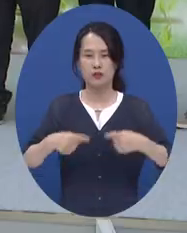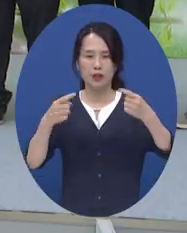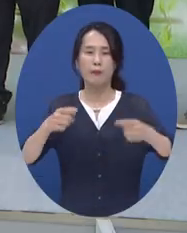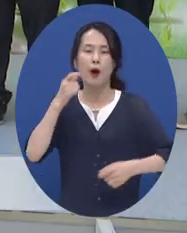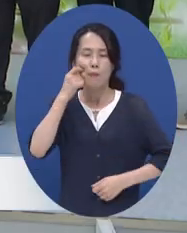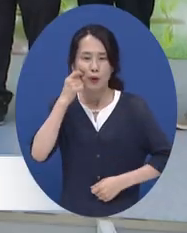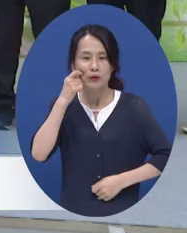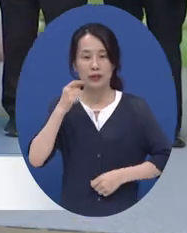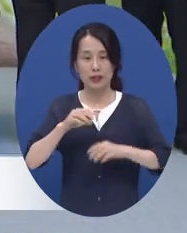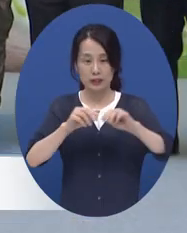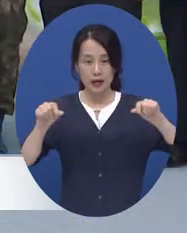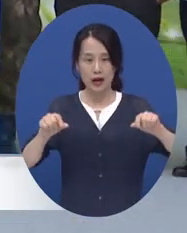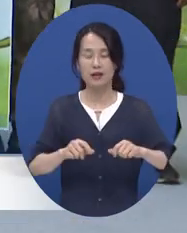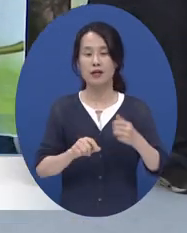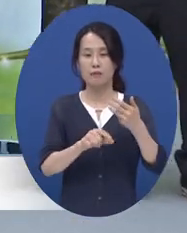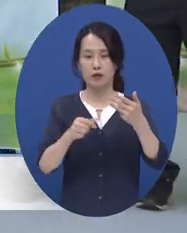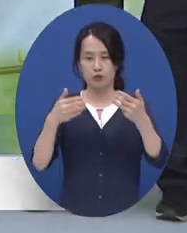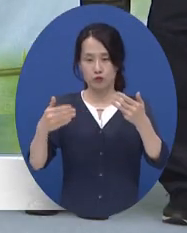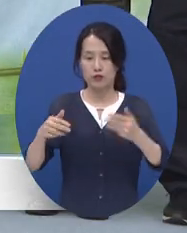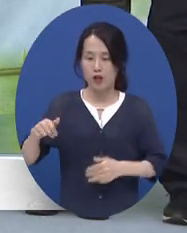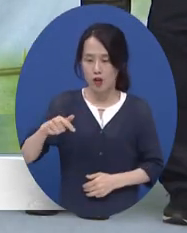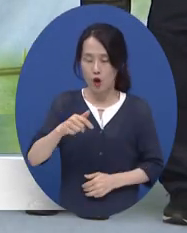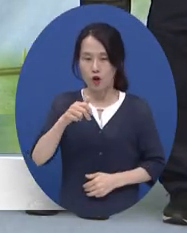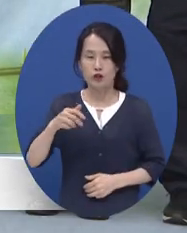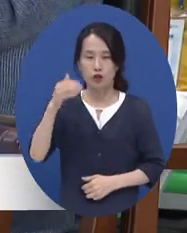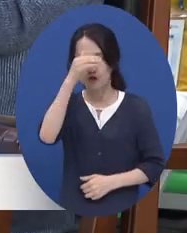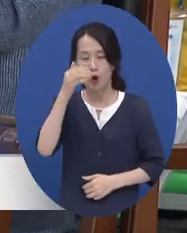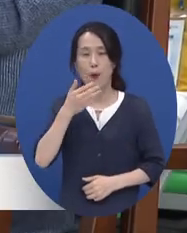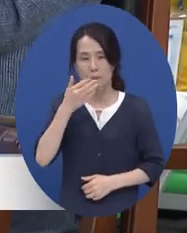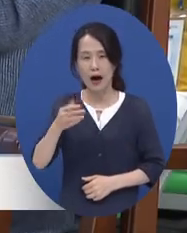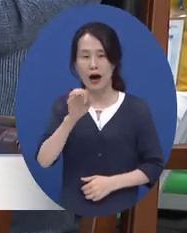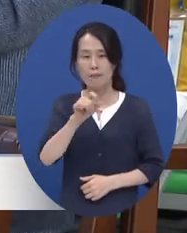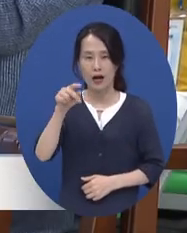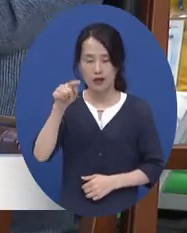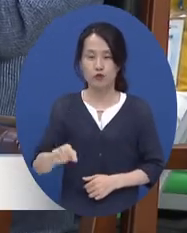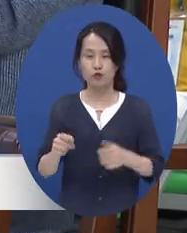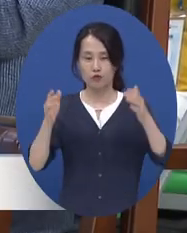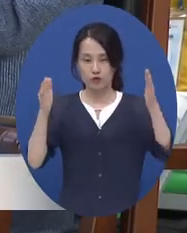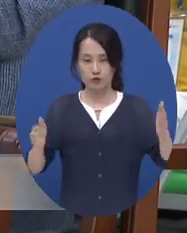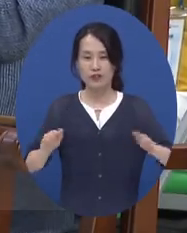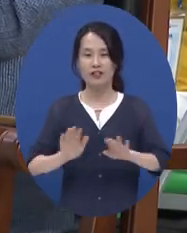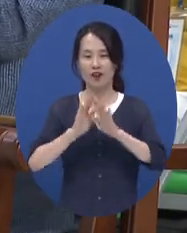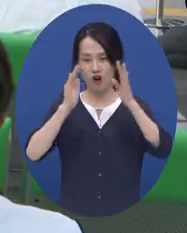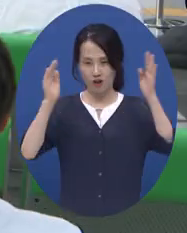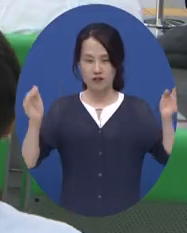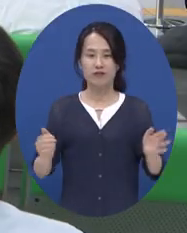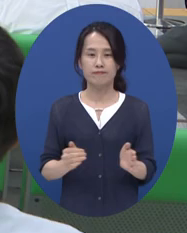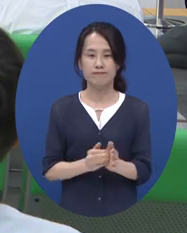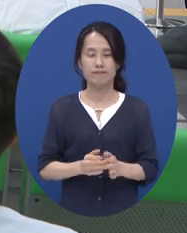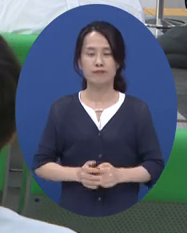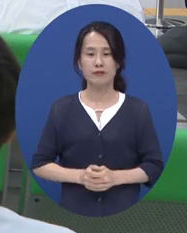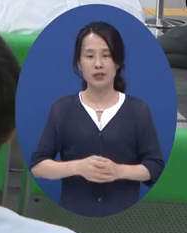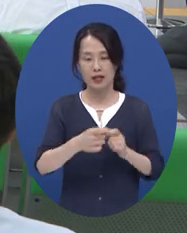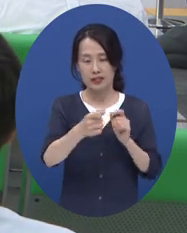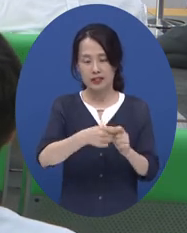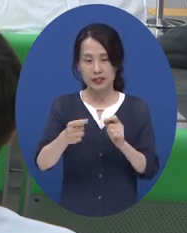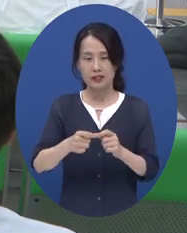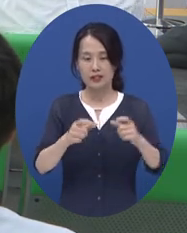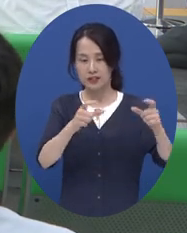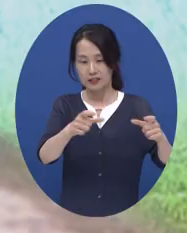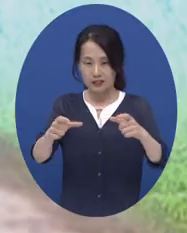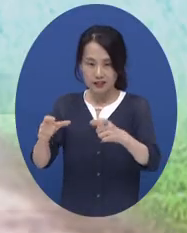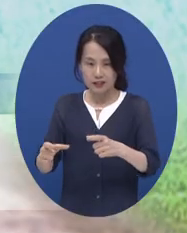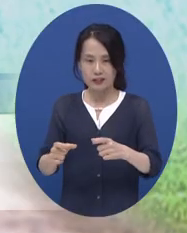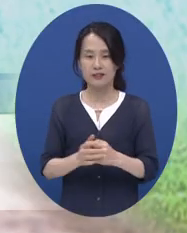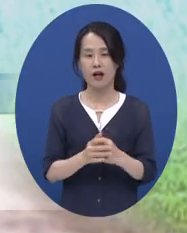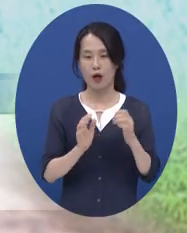DMZ. 오늘 9일 이곳을 걸어서 탐방하는 DMZ 평화의 길 파주 구간이 열렸습니다. 접경 지역